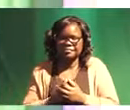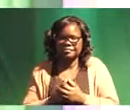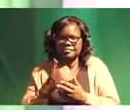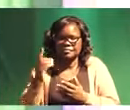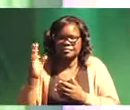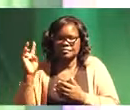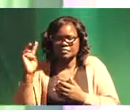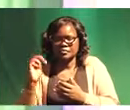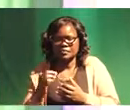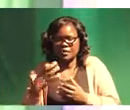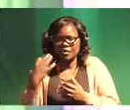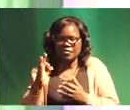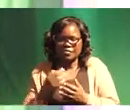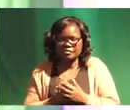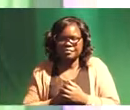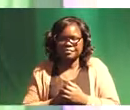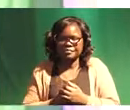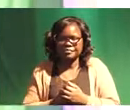Dam ya